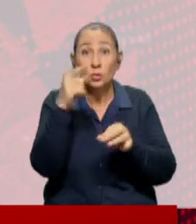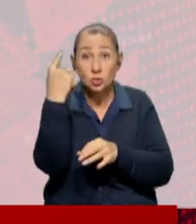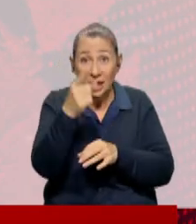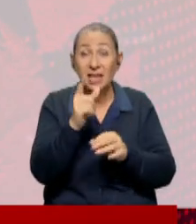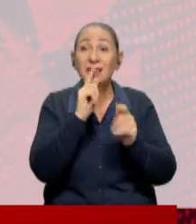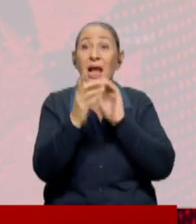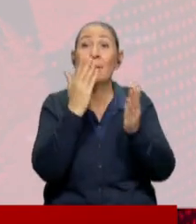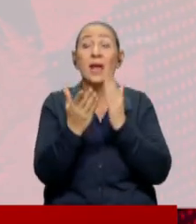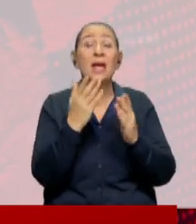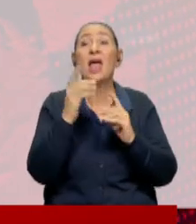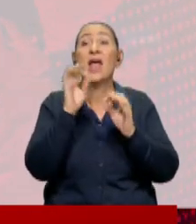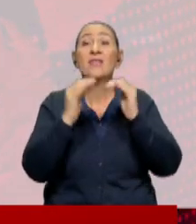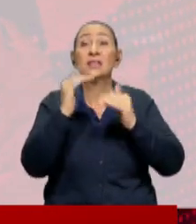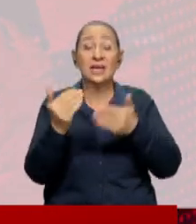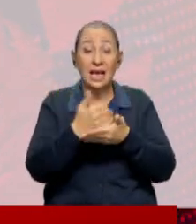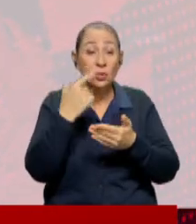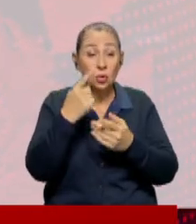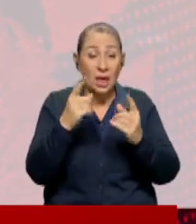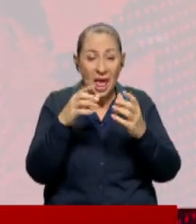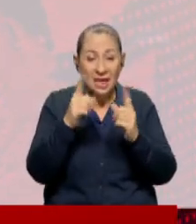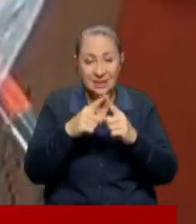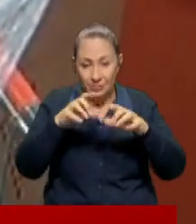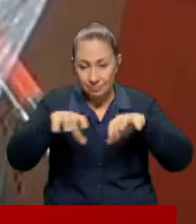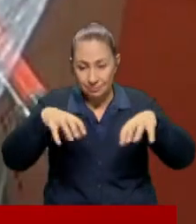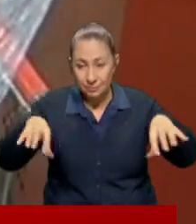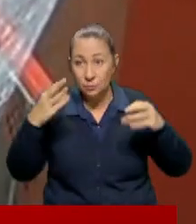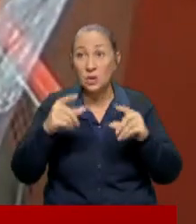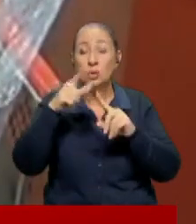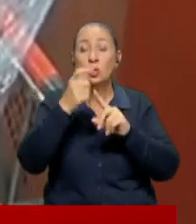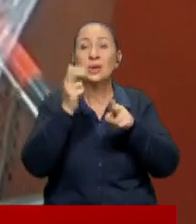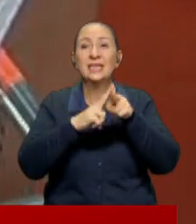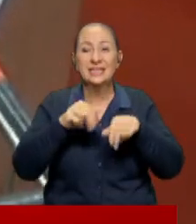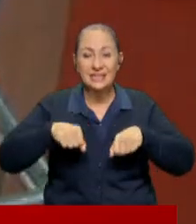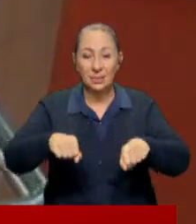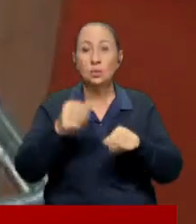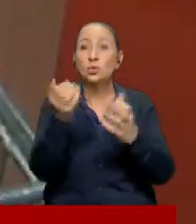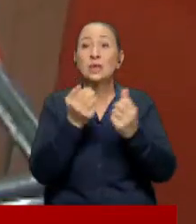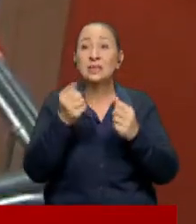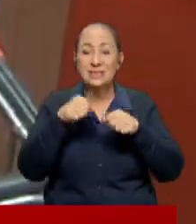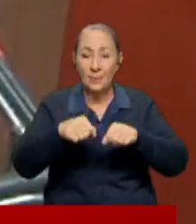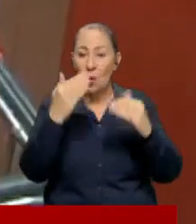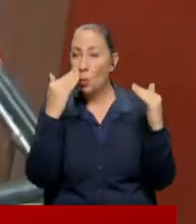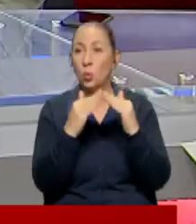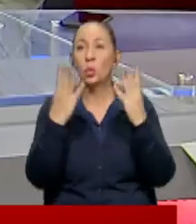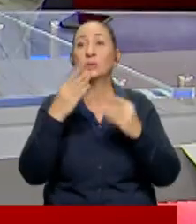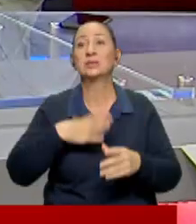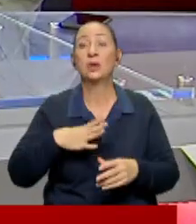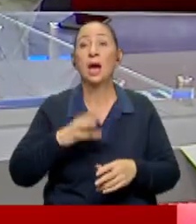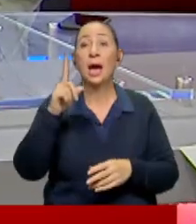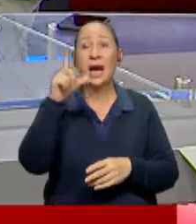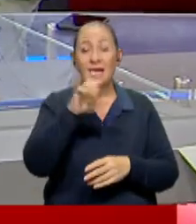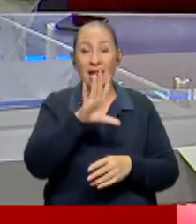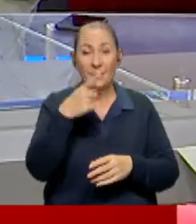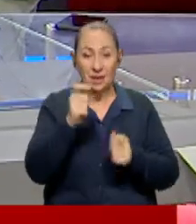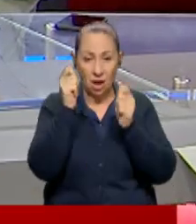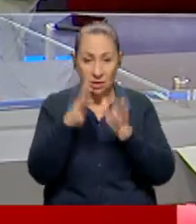yüzden talepleri enflasyonun gelir gruplarına göre hesaplanması, yani TÜİK'in sepetinin tüketicinin sepetine uymasını istiyorlar. Ayda 50 bin